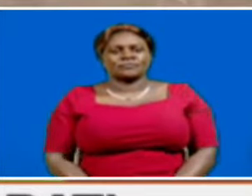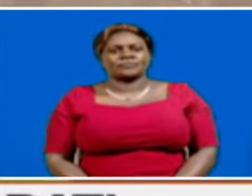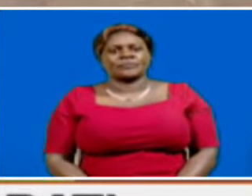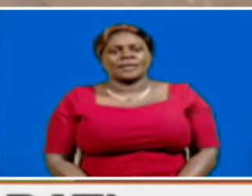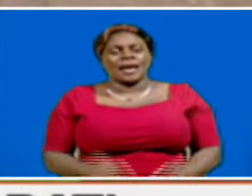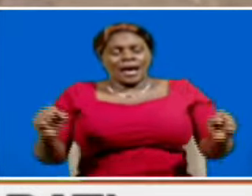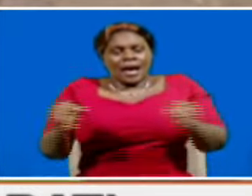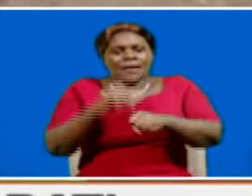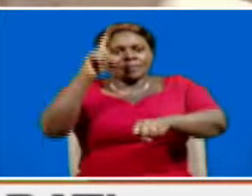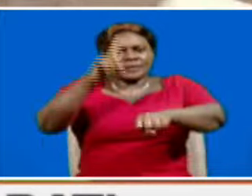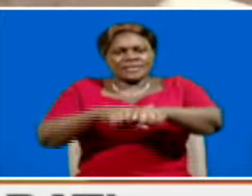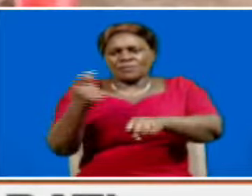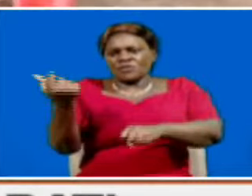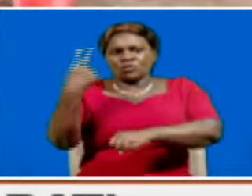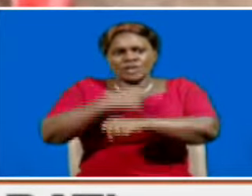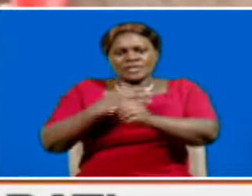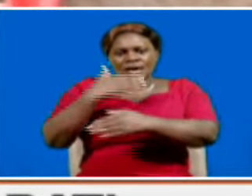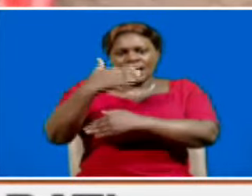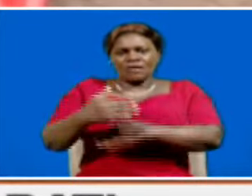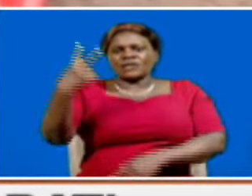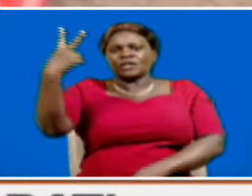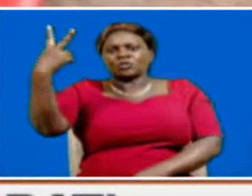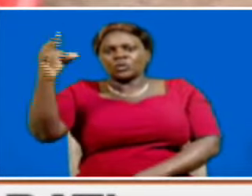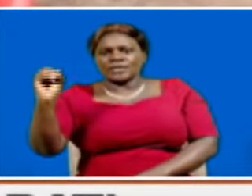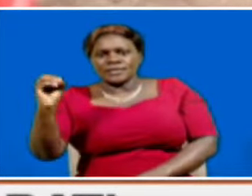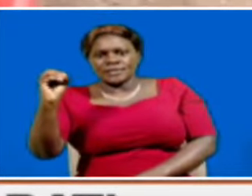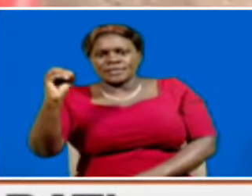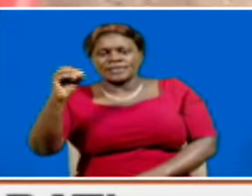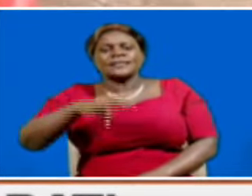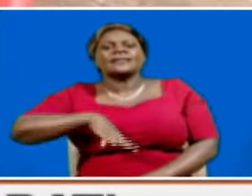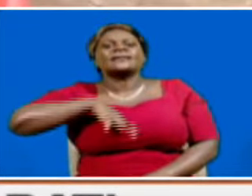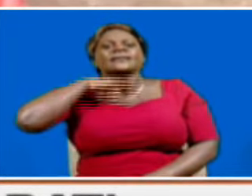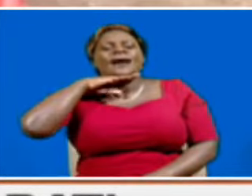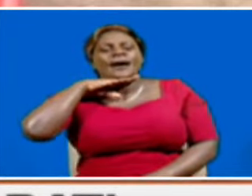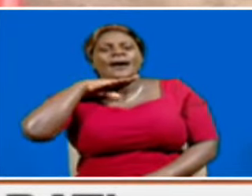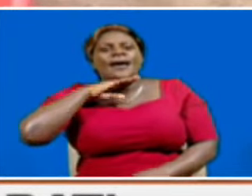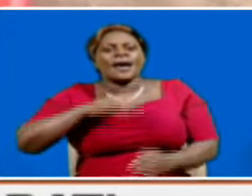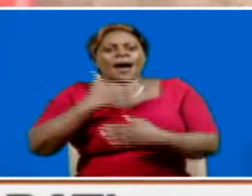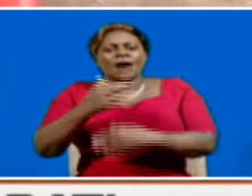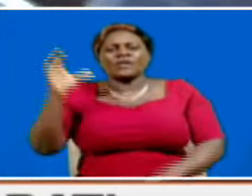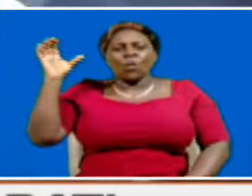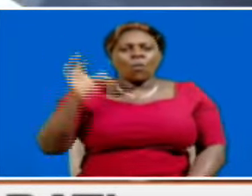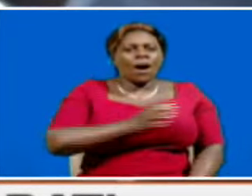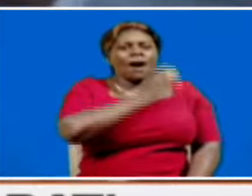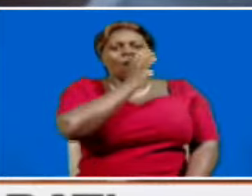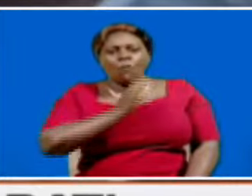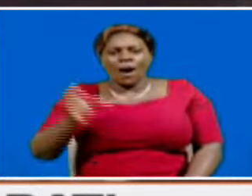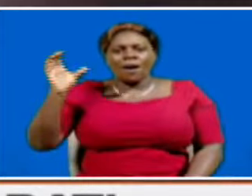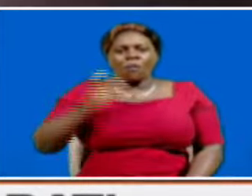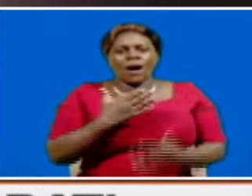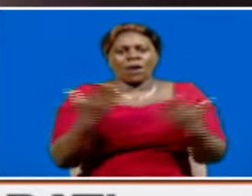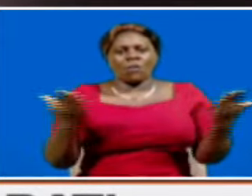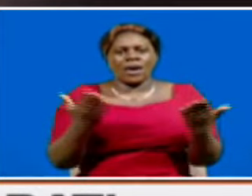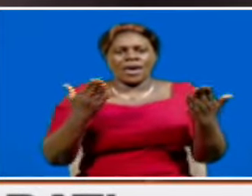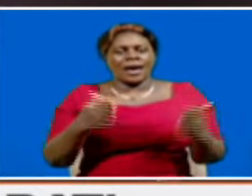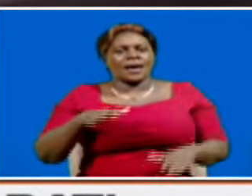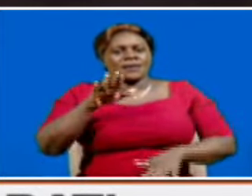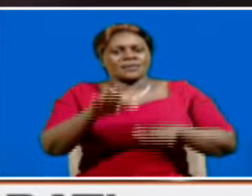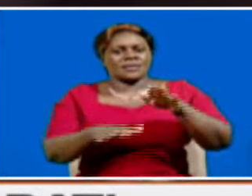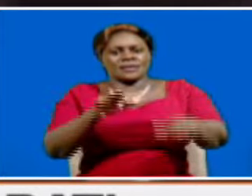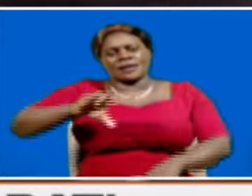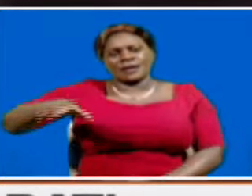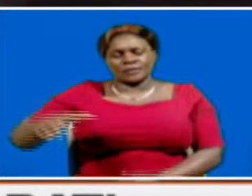Haya yanajiri siku chache baada ya watu 20 kuripotiwa kufariki baada ya kubugia pombe haramu katika kaunti ya Kirinyaga.